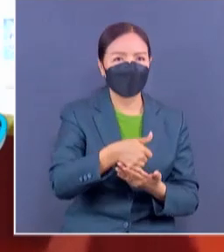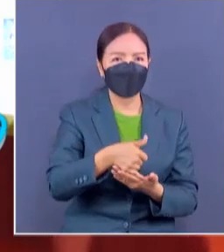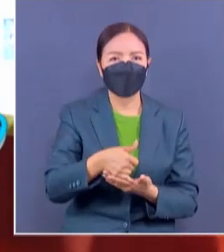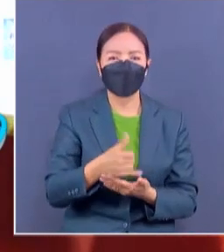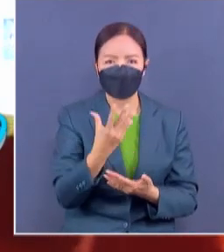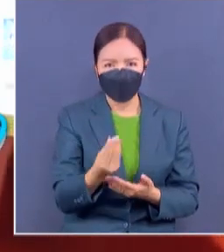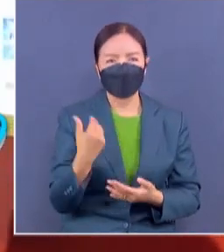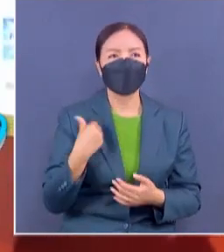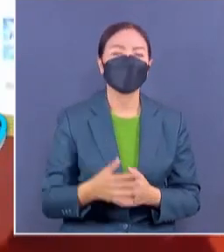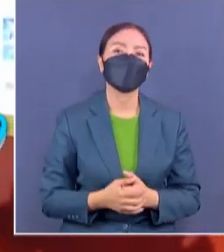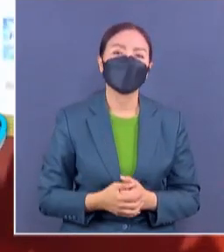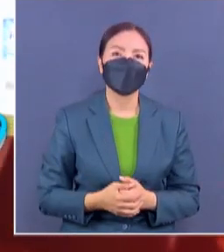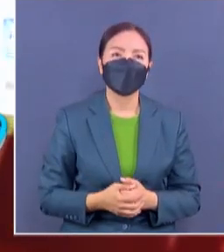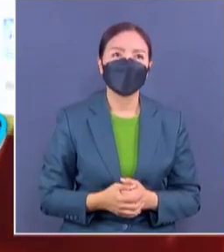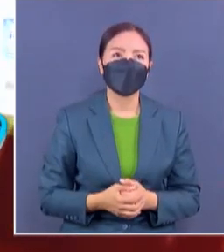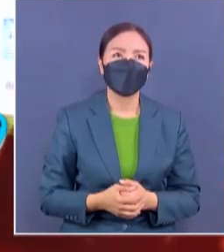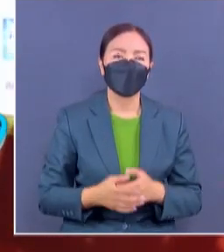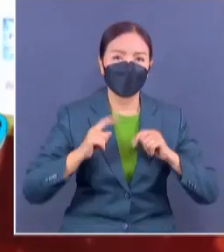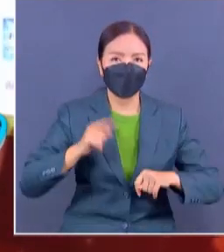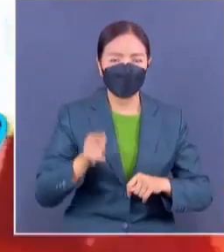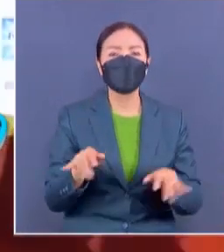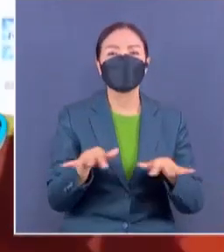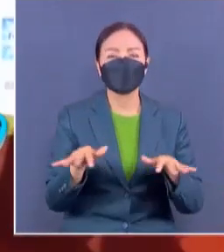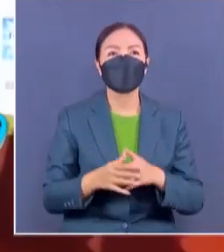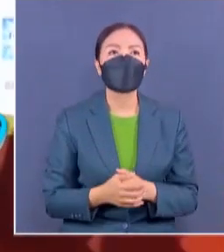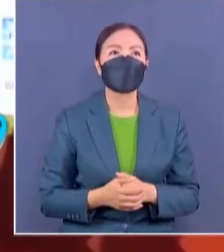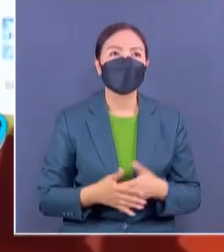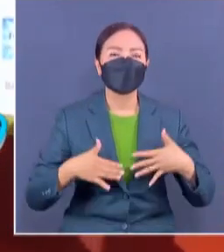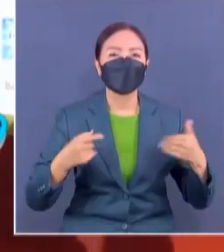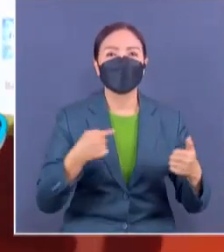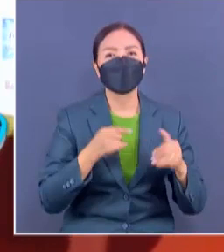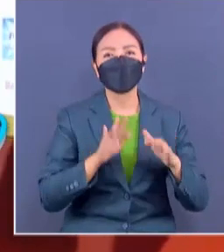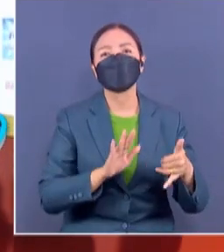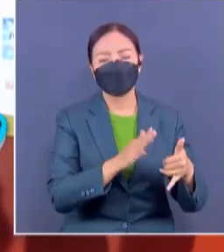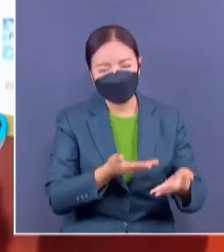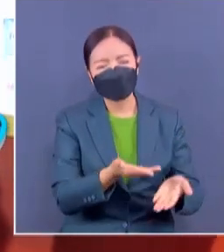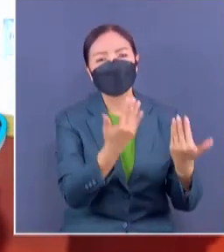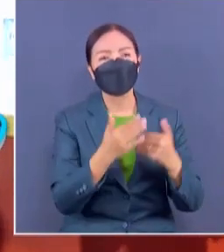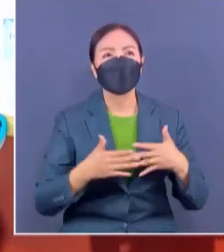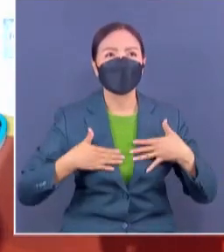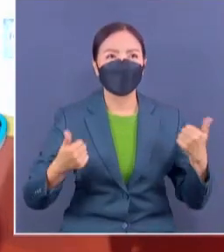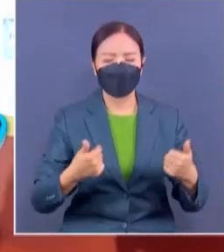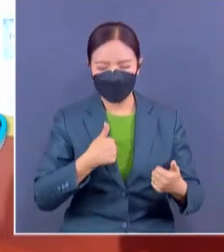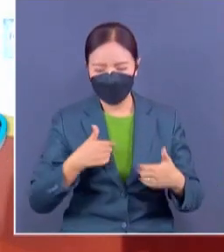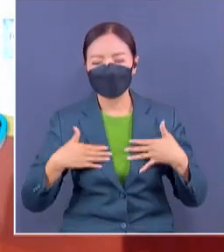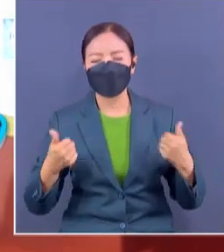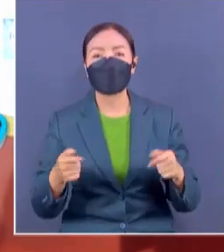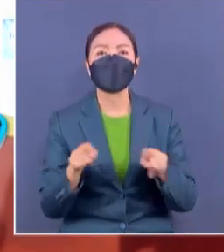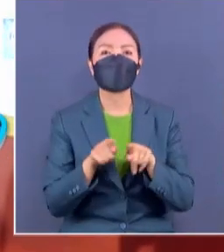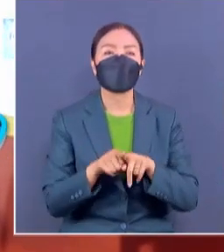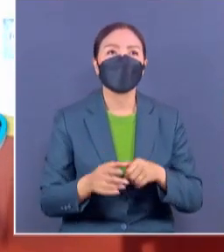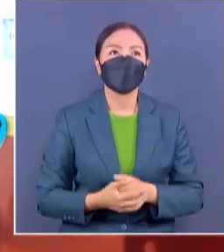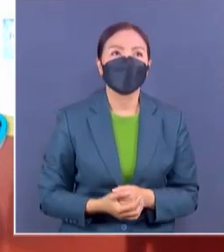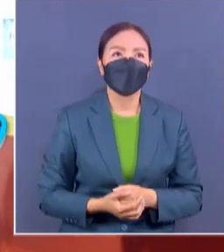ผอมลงไปอีกนิดนึงอะไรเงี้ยแต่ว่าตัวจริงเขาก็ปกตินี่แหละครับเขาสบายใจที่เป็นแบบไหนก็ถือว่าเขามีความสุขผมก็มีความสุขไปด้วย ครับเขากิน